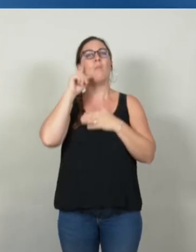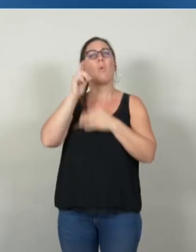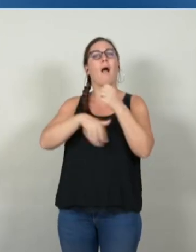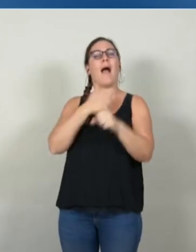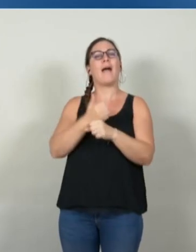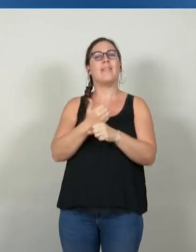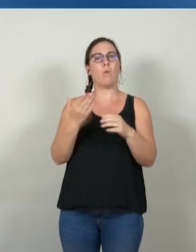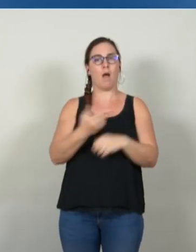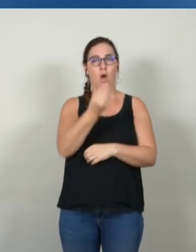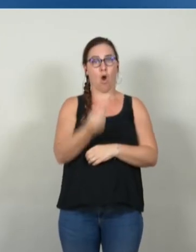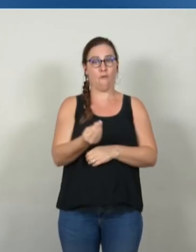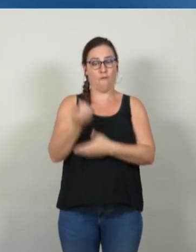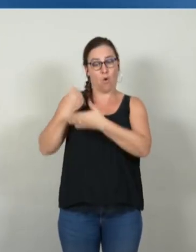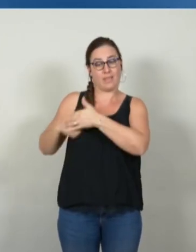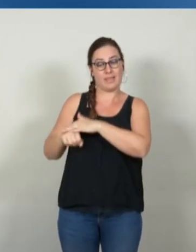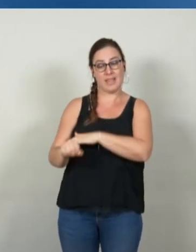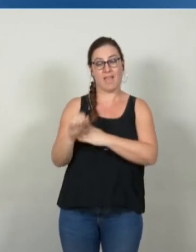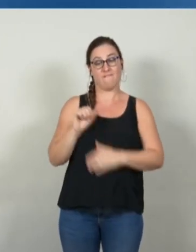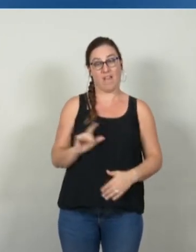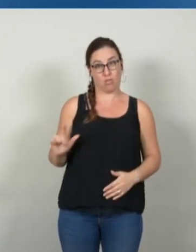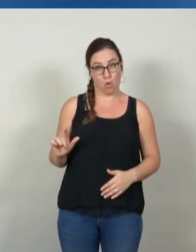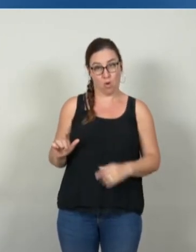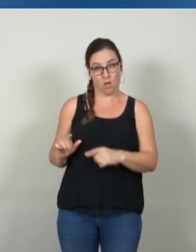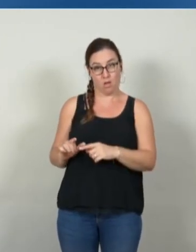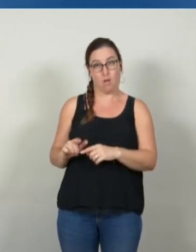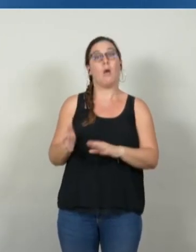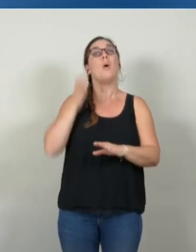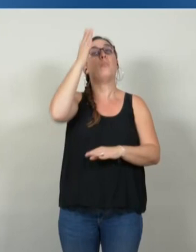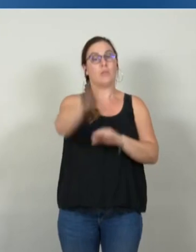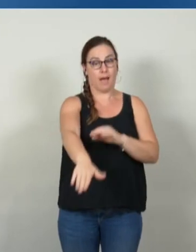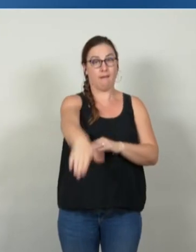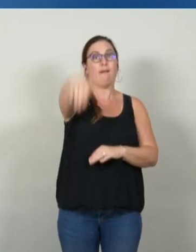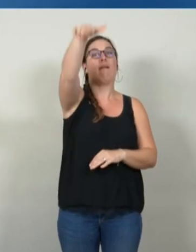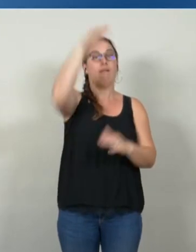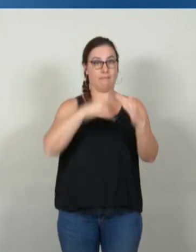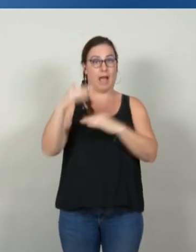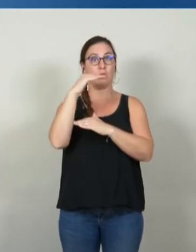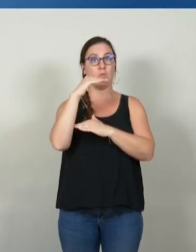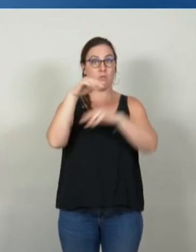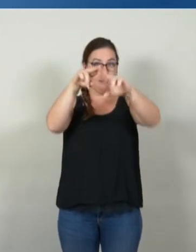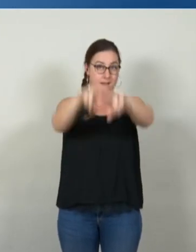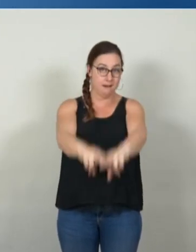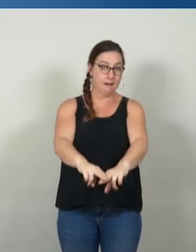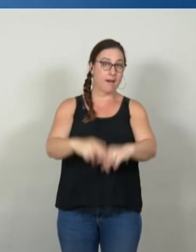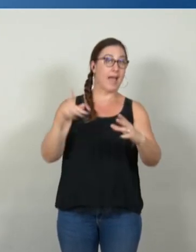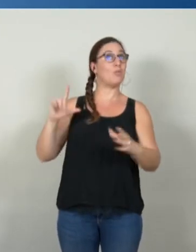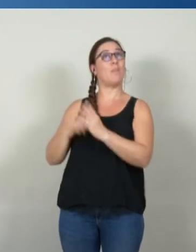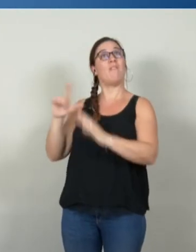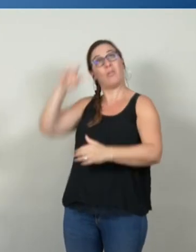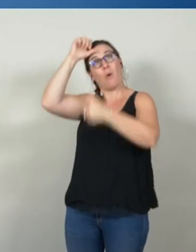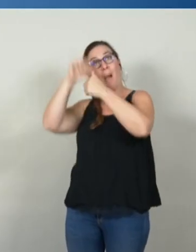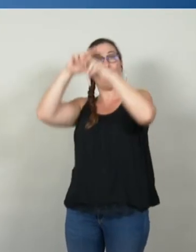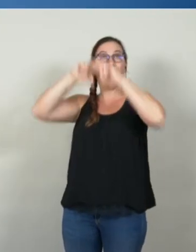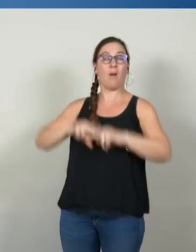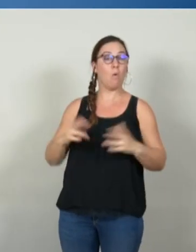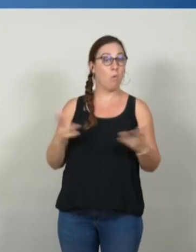les enfants nés en 2022 seront adultes je me demande ce qui demeurera de 2022 l'année